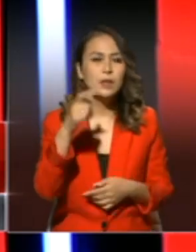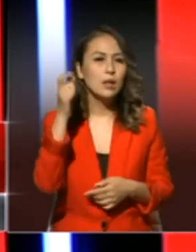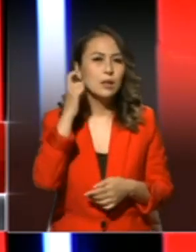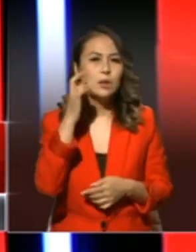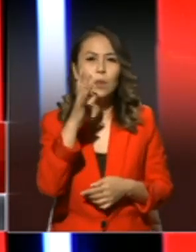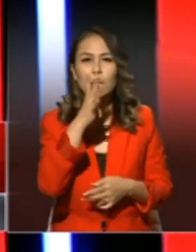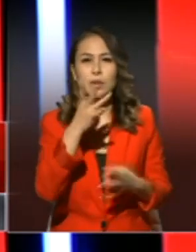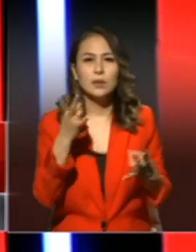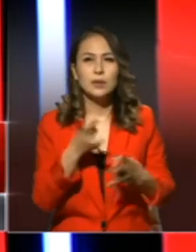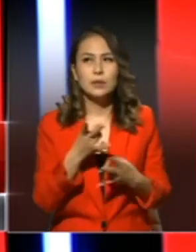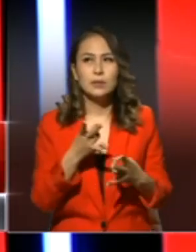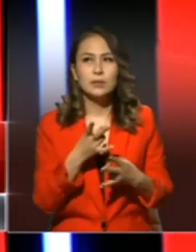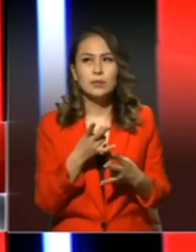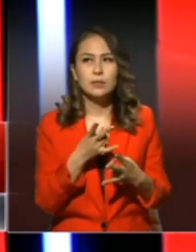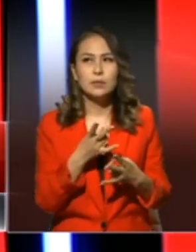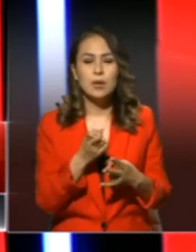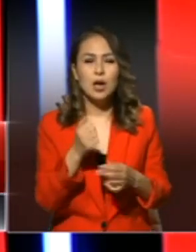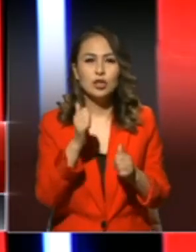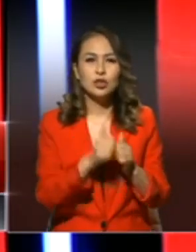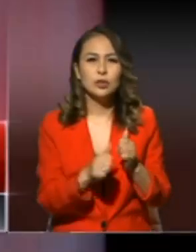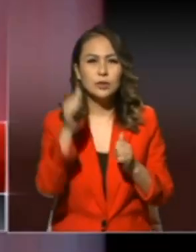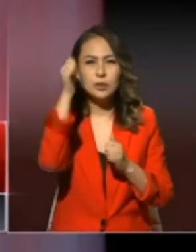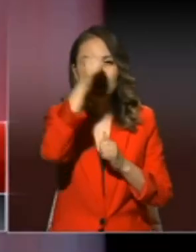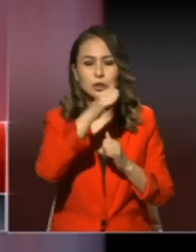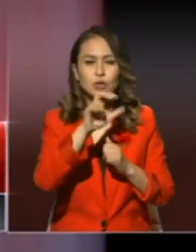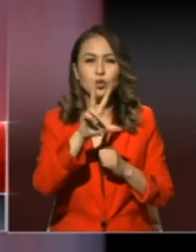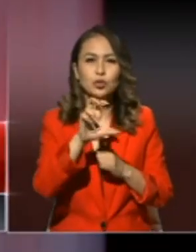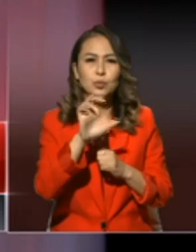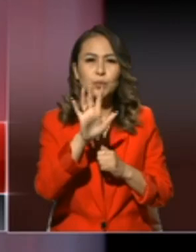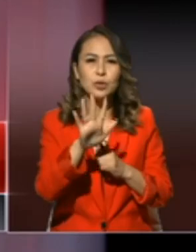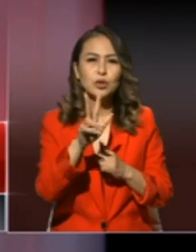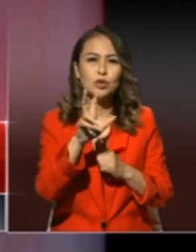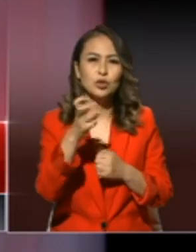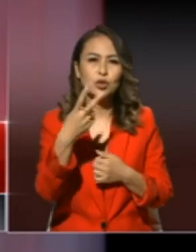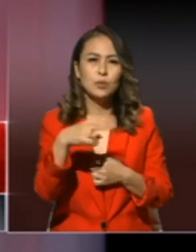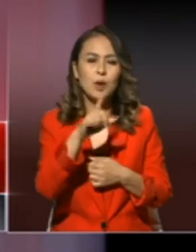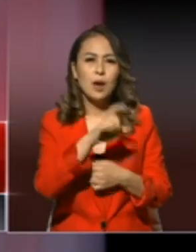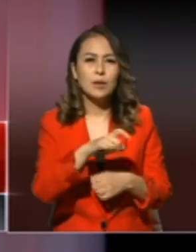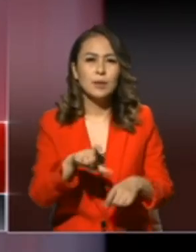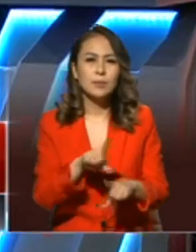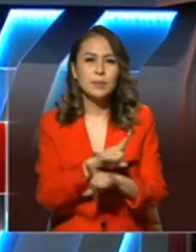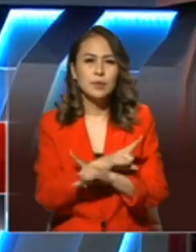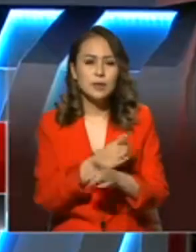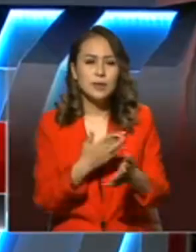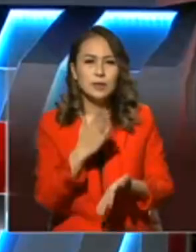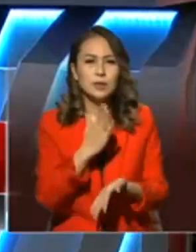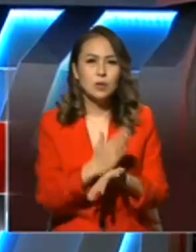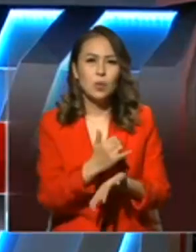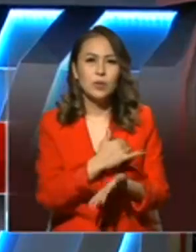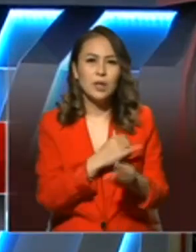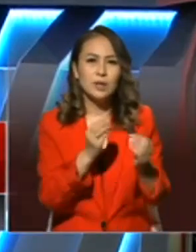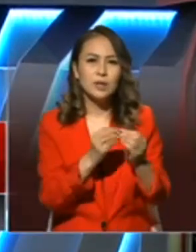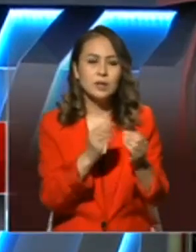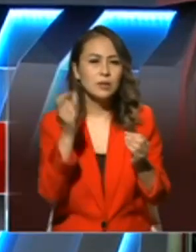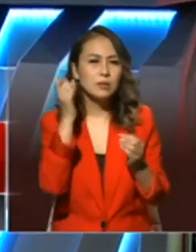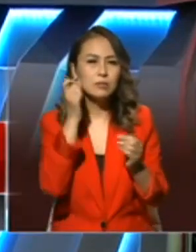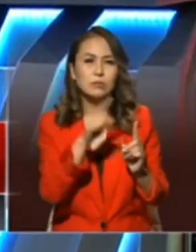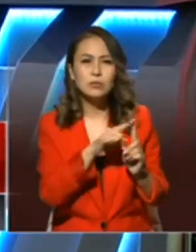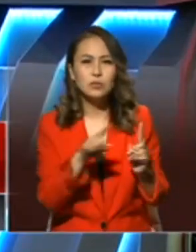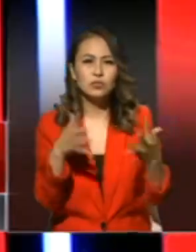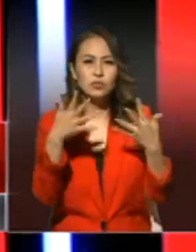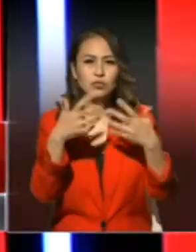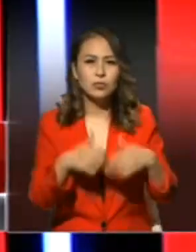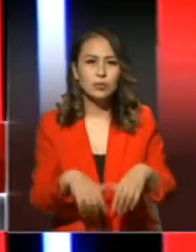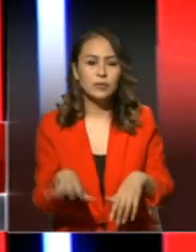екен. Ал жыл сайын 305 адам, 320 адам мерт болып жатыр дедік. Онда ол 10 жылдың өзінде жаңағы кезең өткен